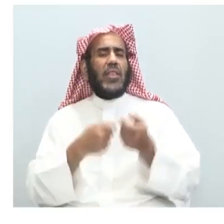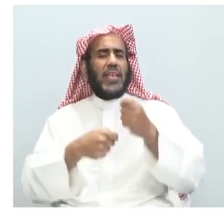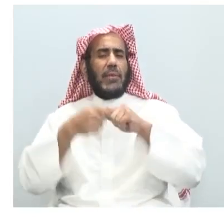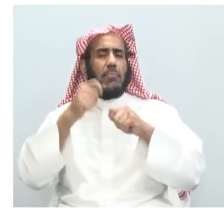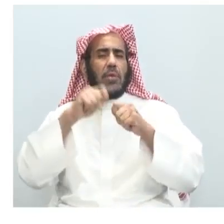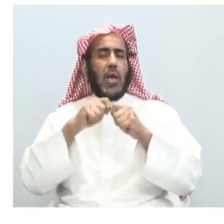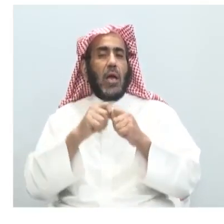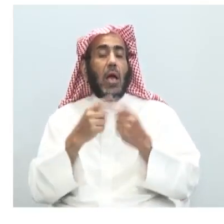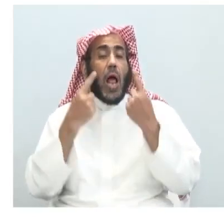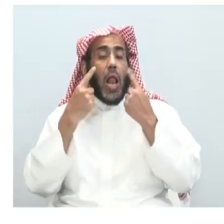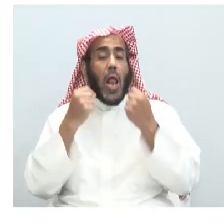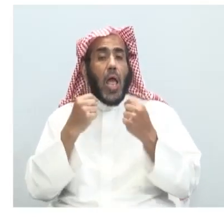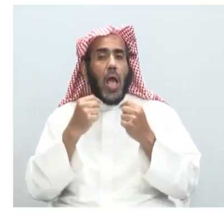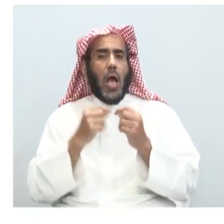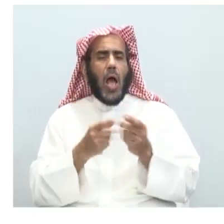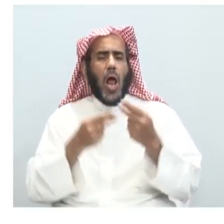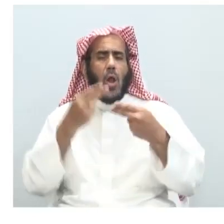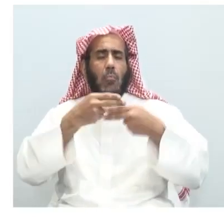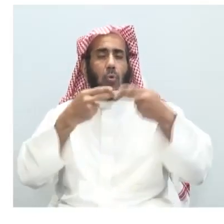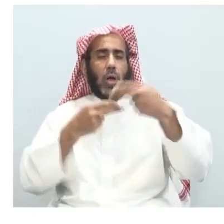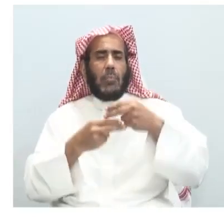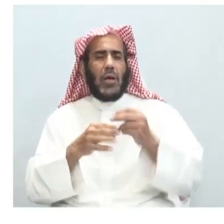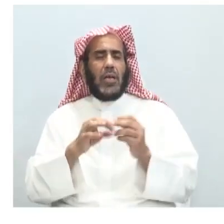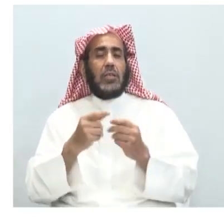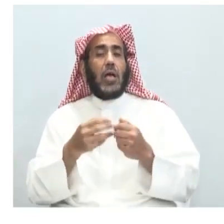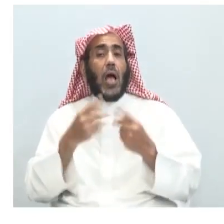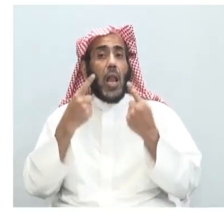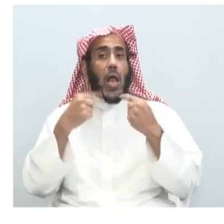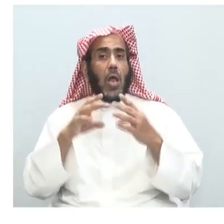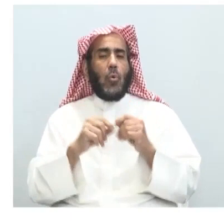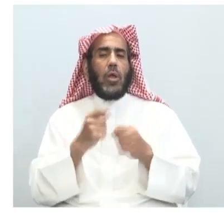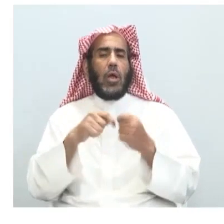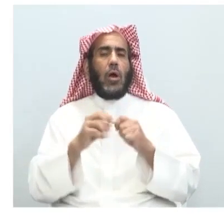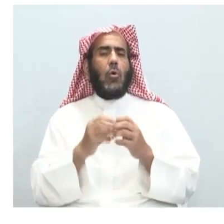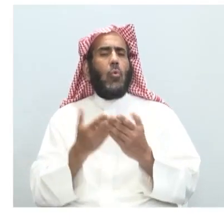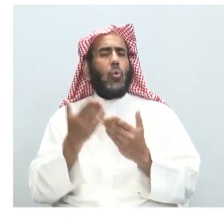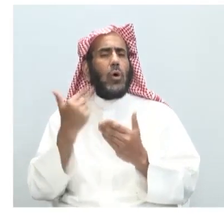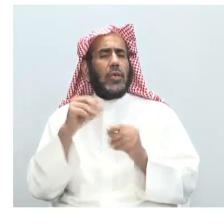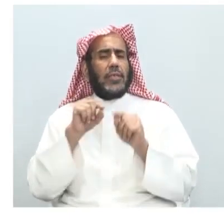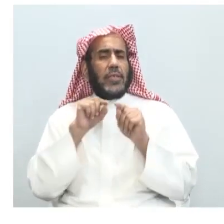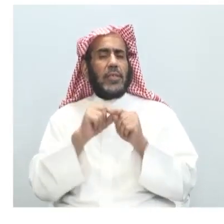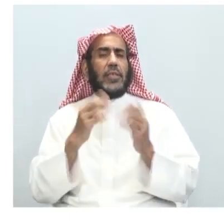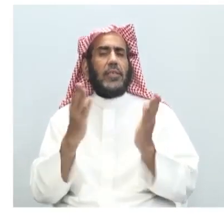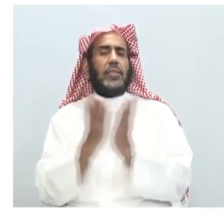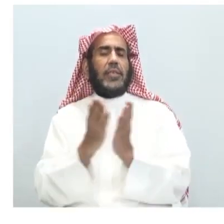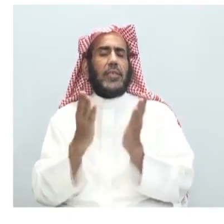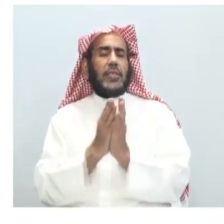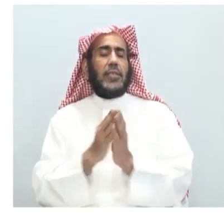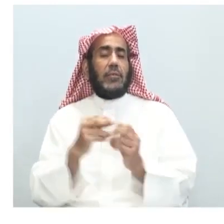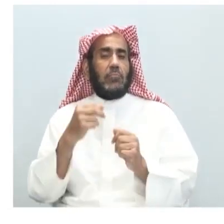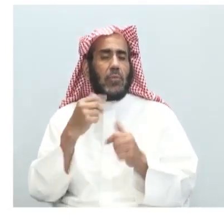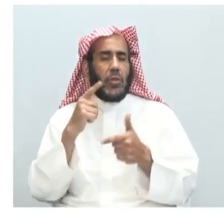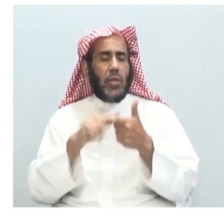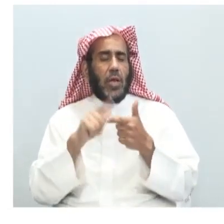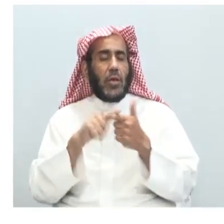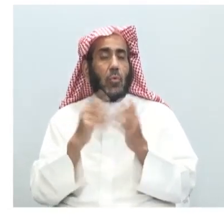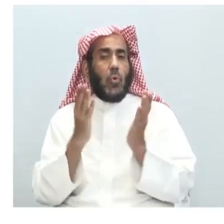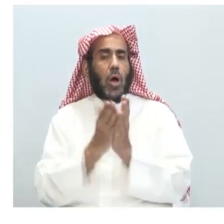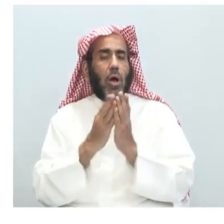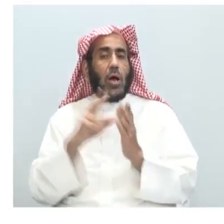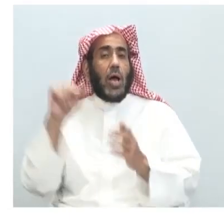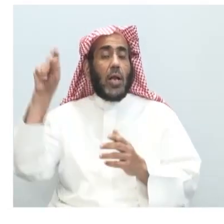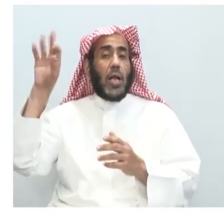الحياه المركبات العضويه الحيويه وصلنا فيه الى الدرس الثاني وهو